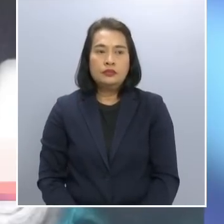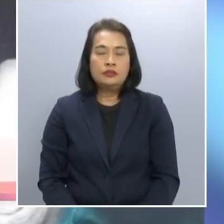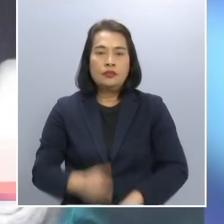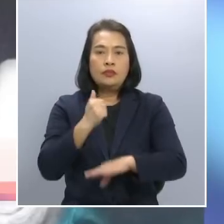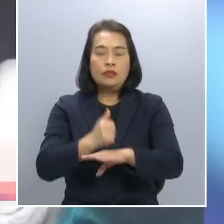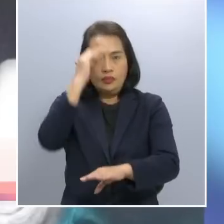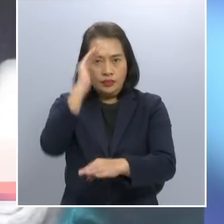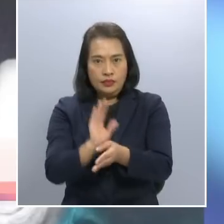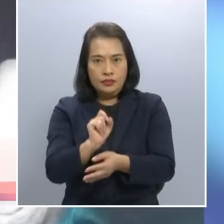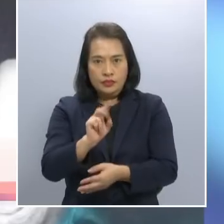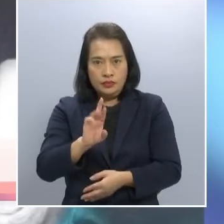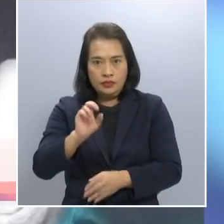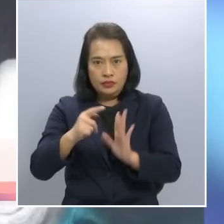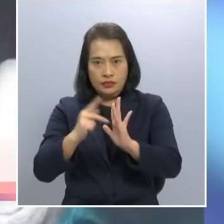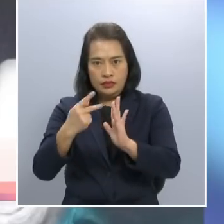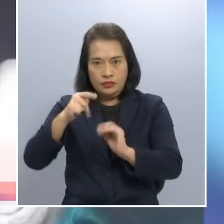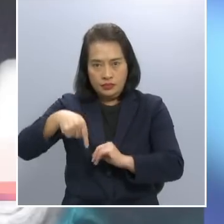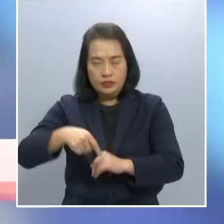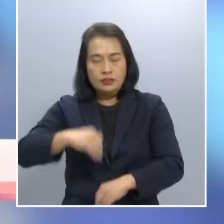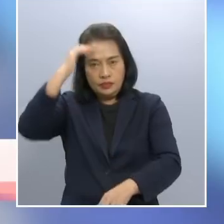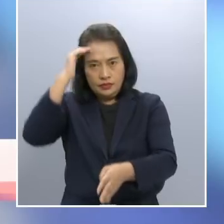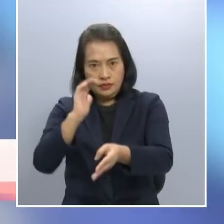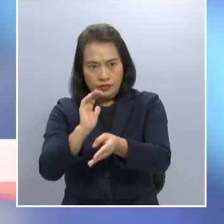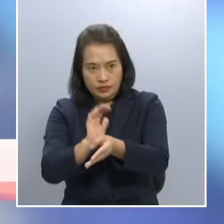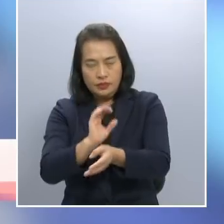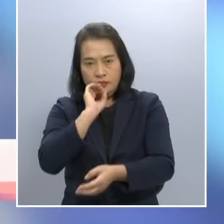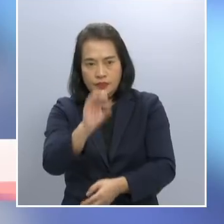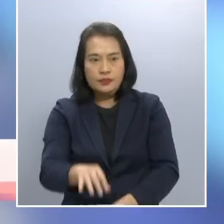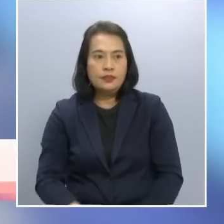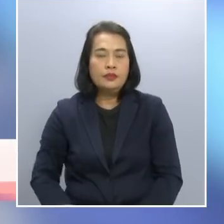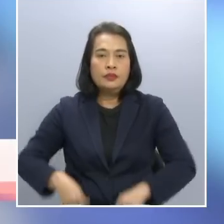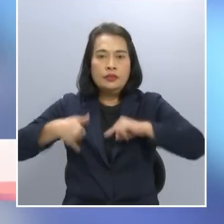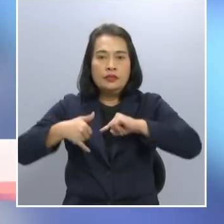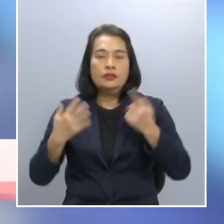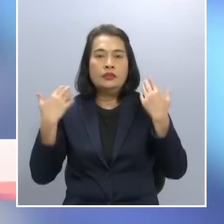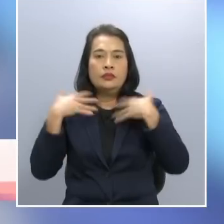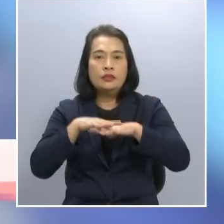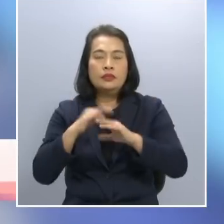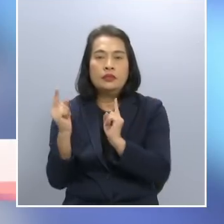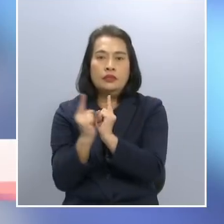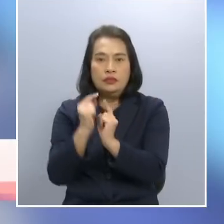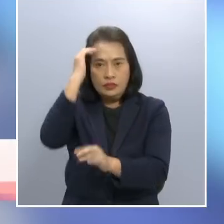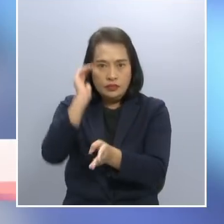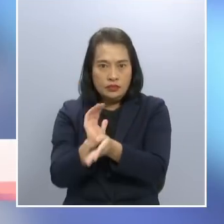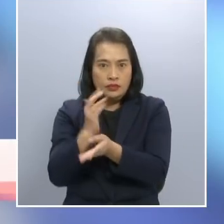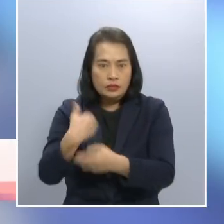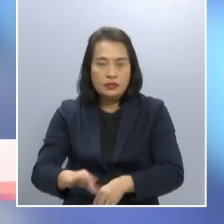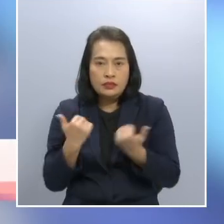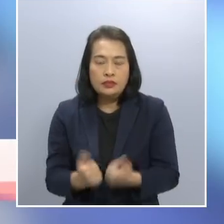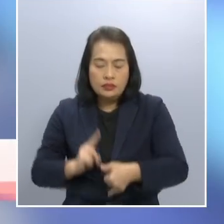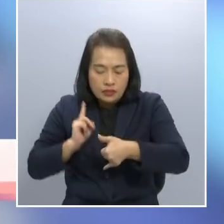การของสภ.ศรีเทพพันตำรวจเอกนิคมสอนเหล็กบอกว่าคนก่อเหตุติดต่อเข้ามอบตัวแล้วตอนนี้อยู่ระหว่างการสอบสว